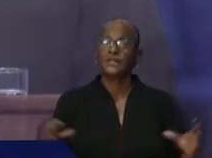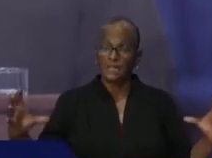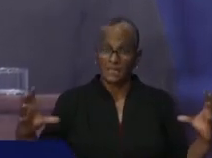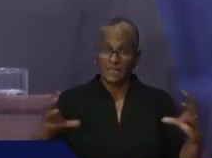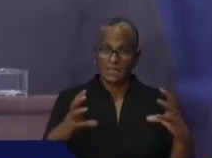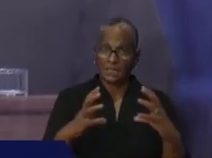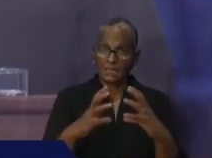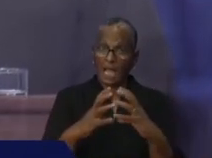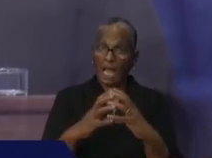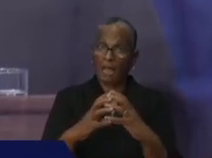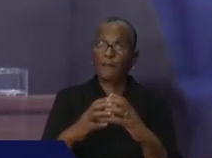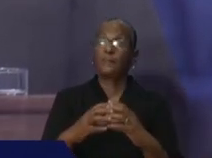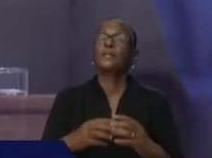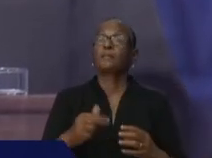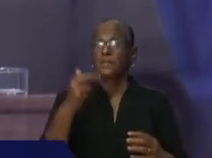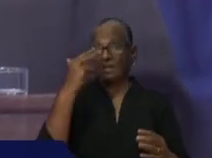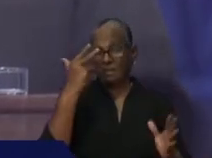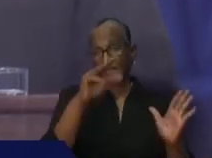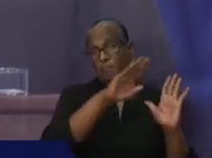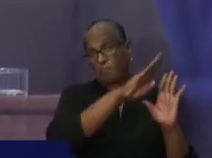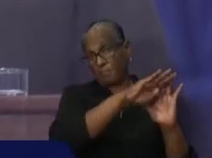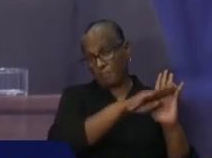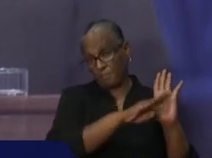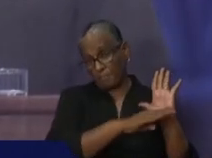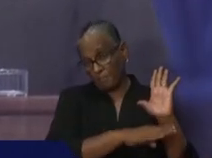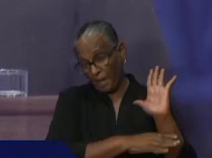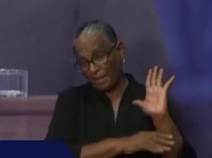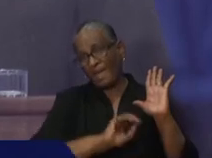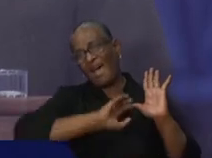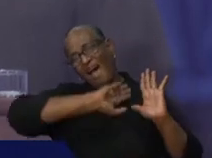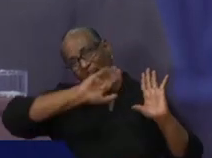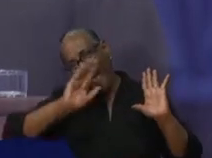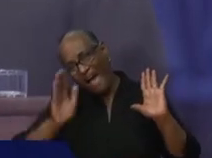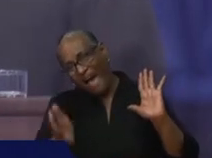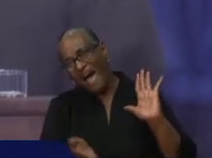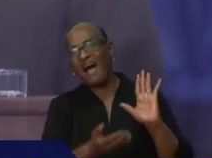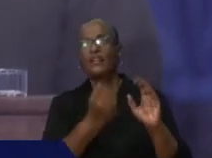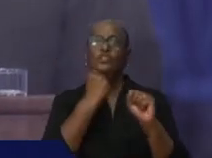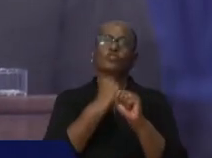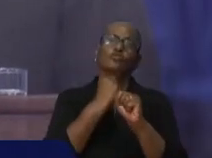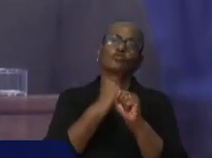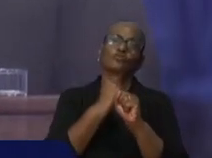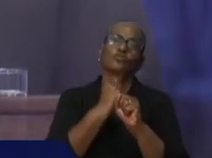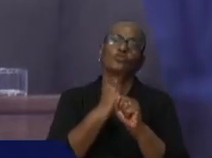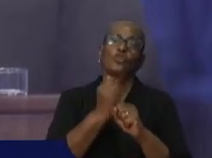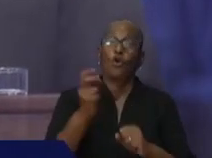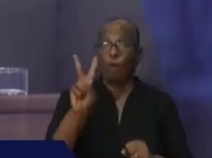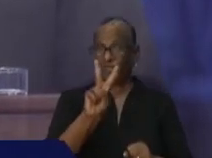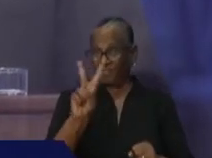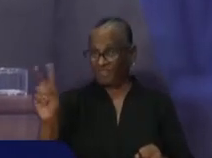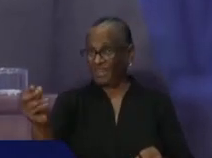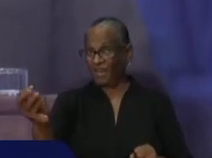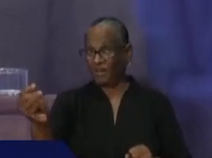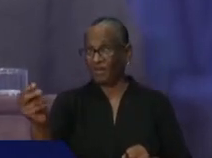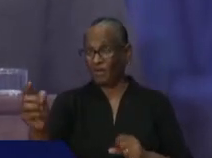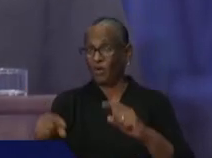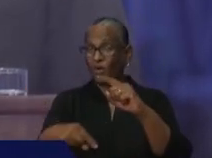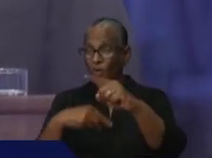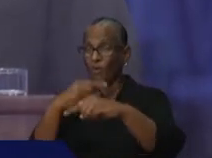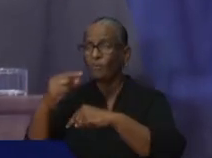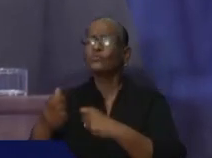met de 9 maatregelen zullen we alles doen om die koers onder controle te krijgen. We zijn, als president ben